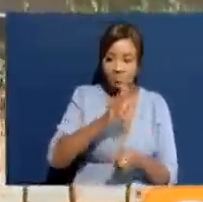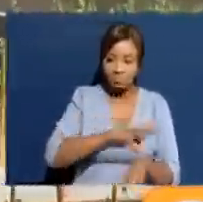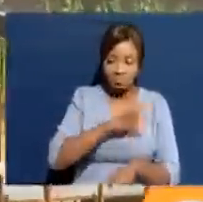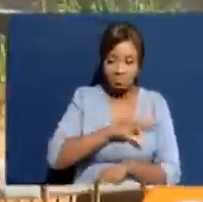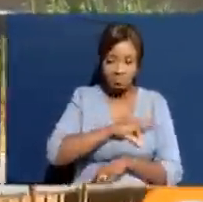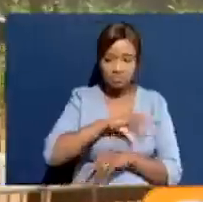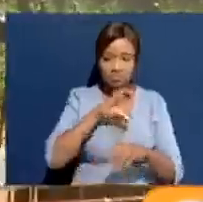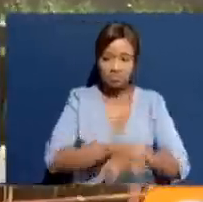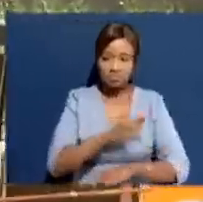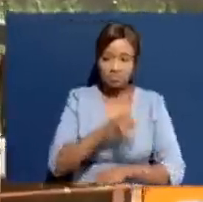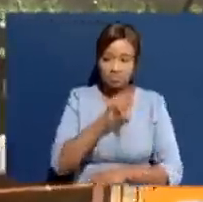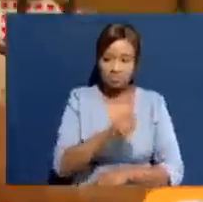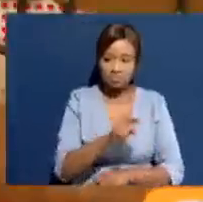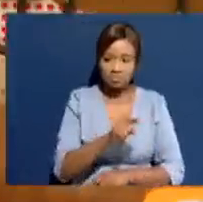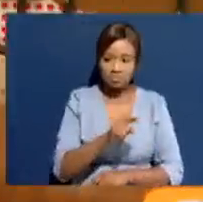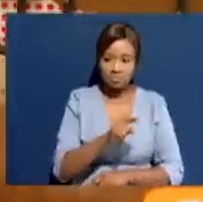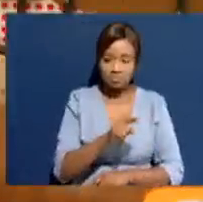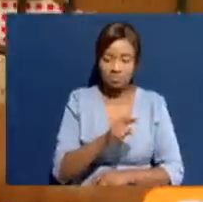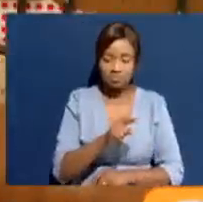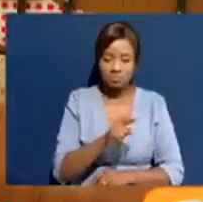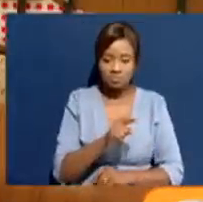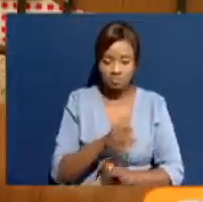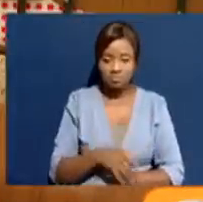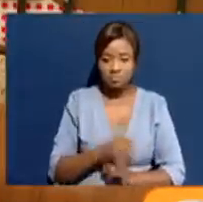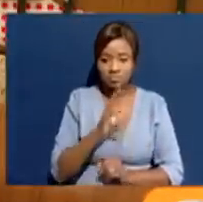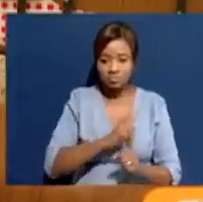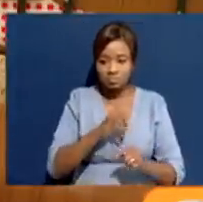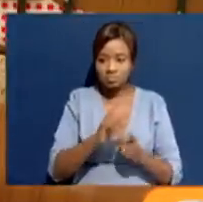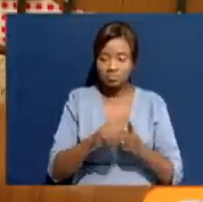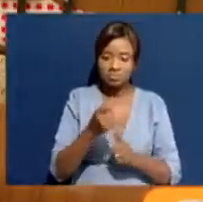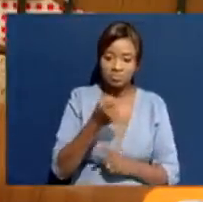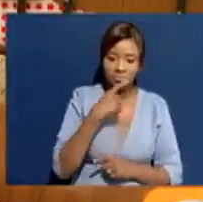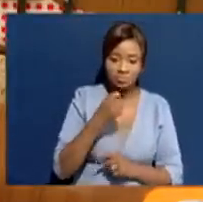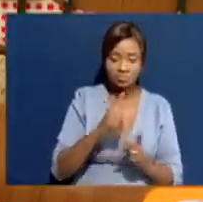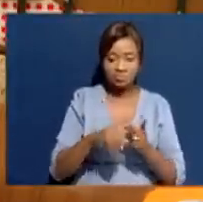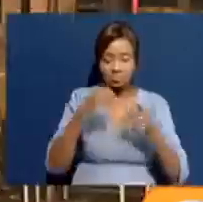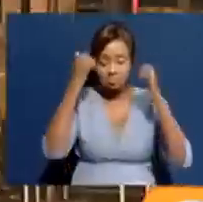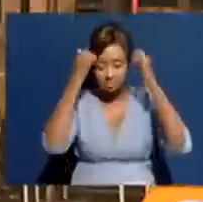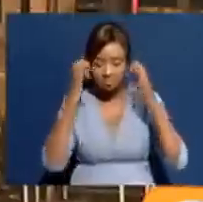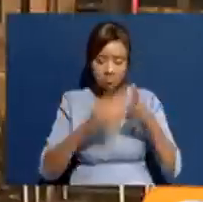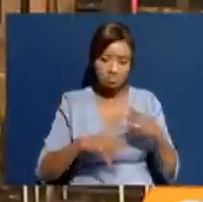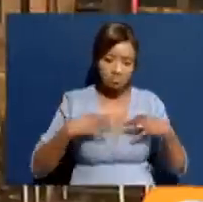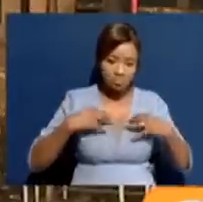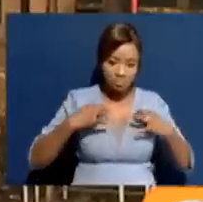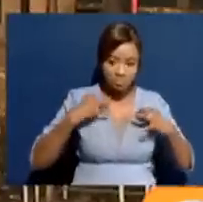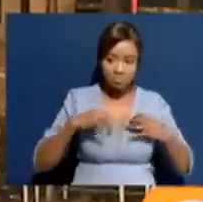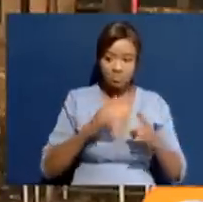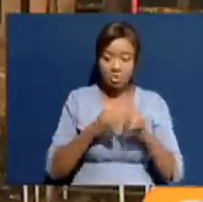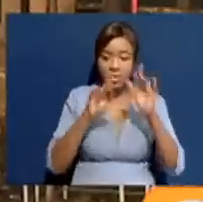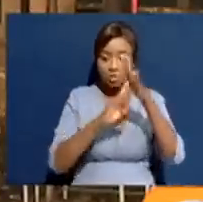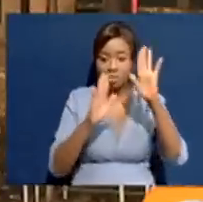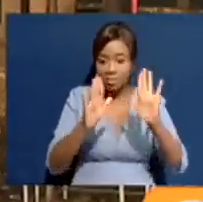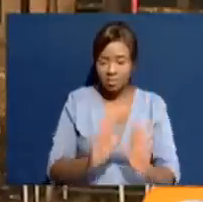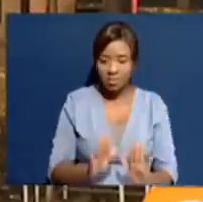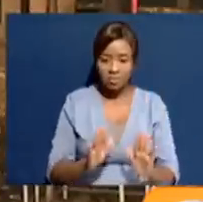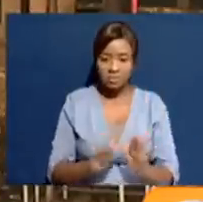yao kujitegemea kwa masomo, matibabu, makao na hata mavazi. Ila la muhimu mno